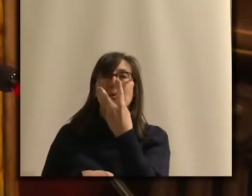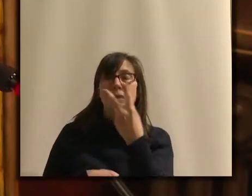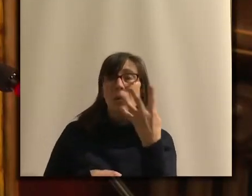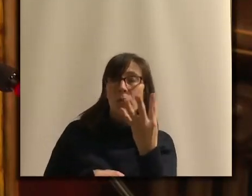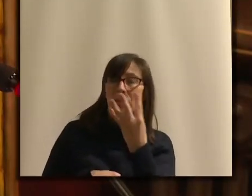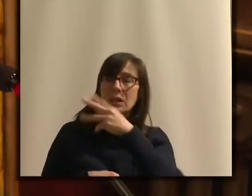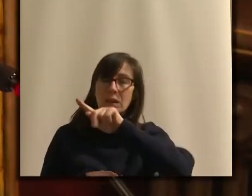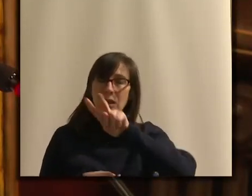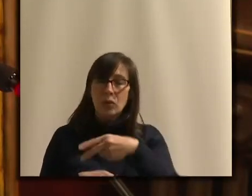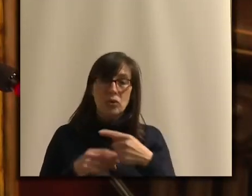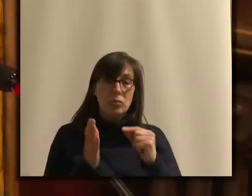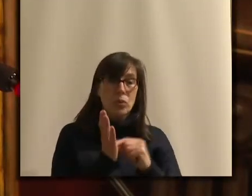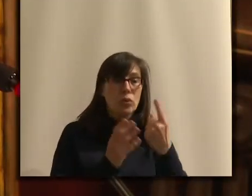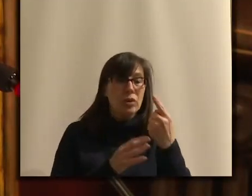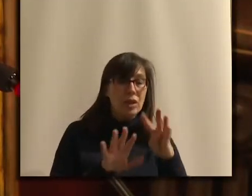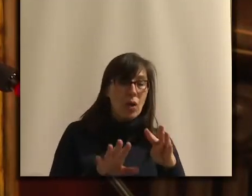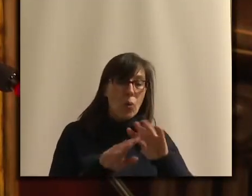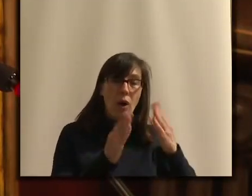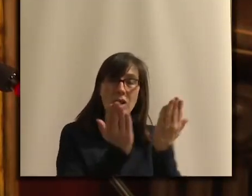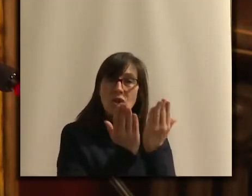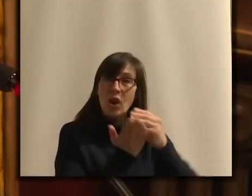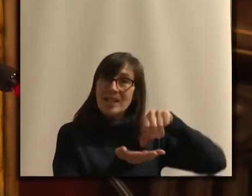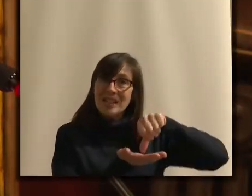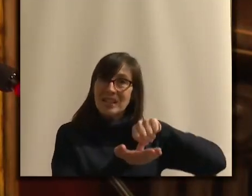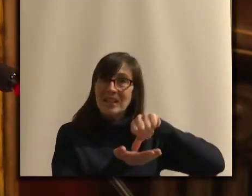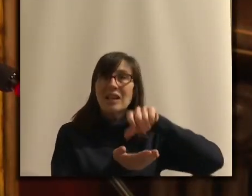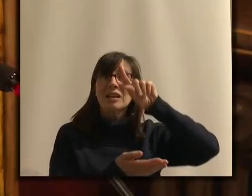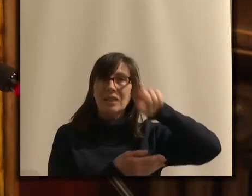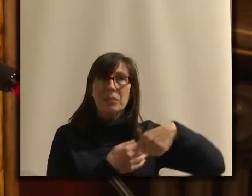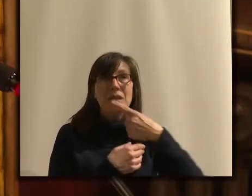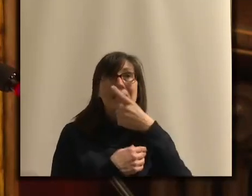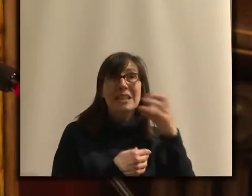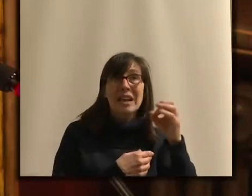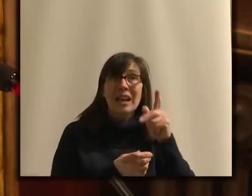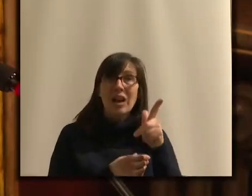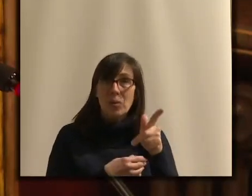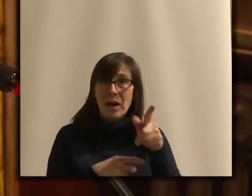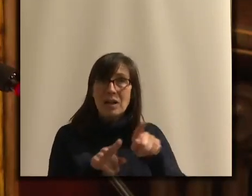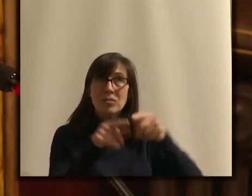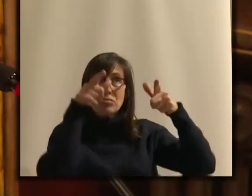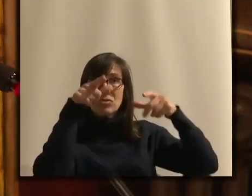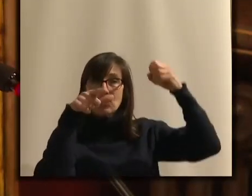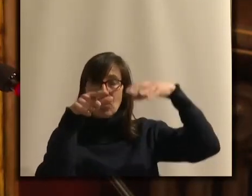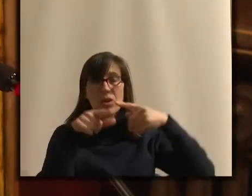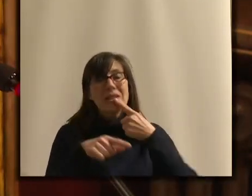punt 19, a l'escola Centre, també doncs, un projecte de 100 quilowatts i una inversió de